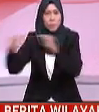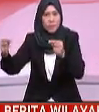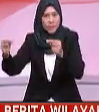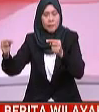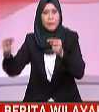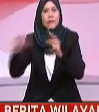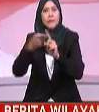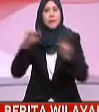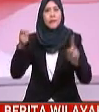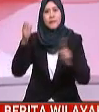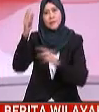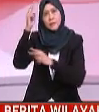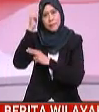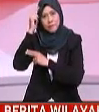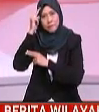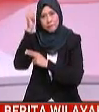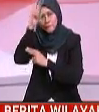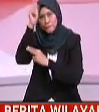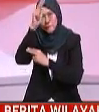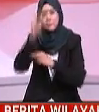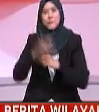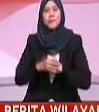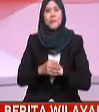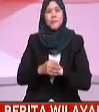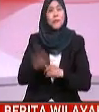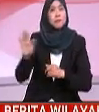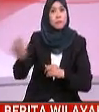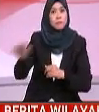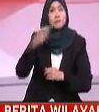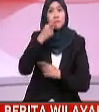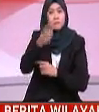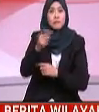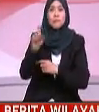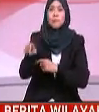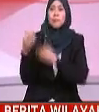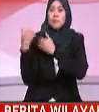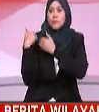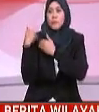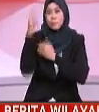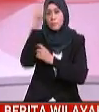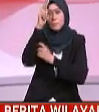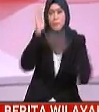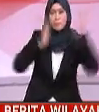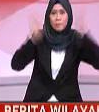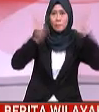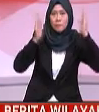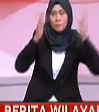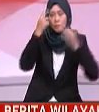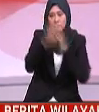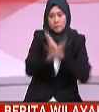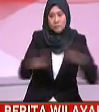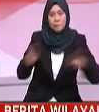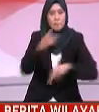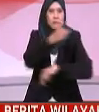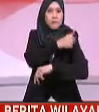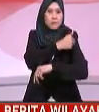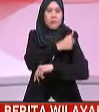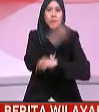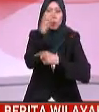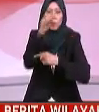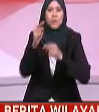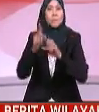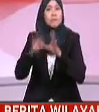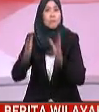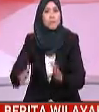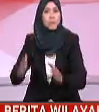rasmi daripada Kerajaan Arab Saudi. Jelasnya adalah menjadi tanggungjawab Kerajaan Malaysia untuk menyediakan vaksin kepada